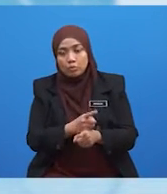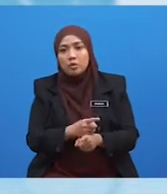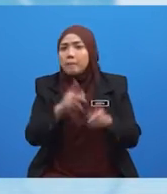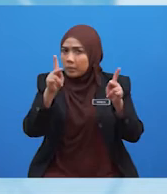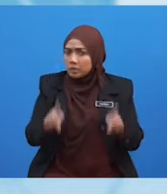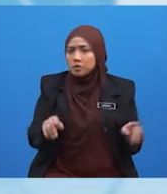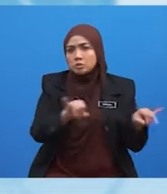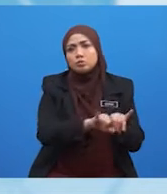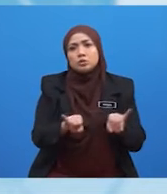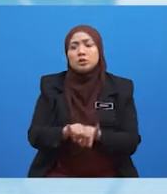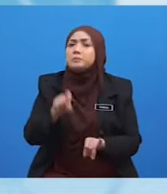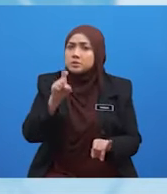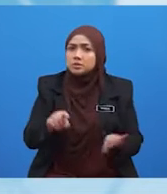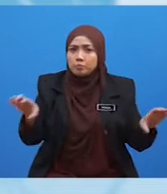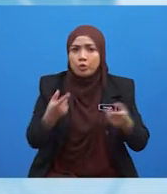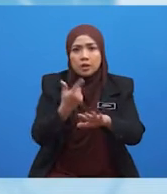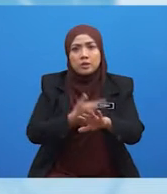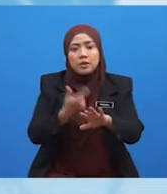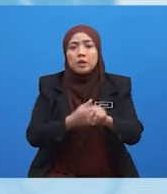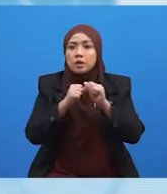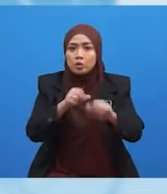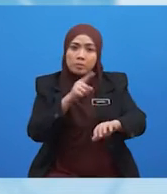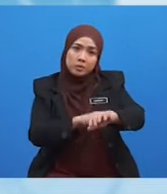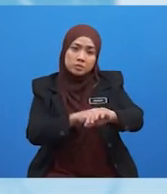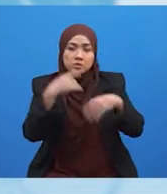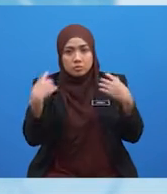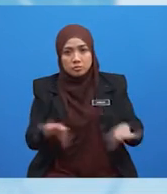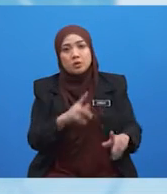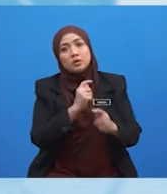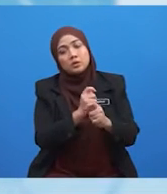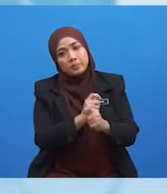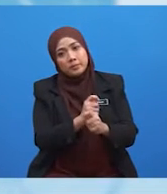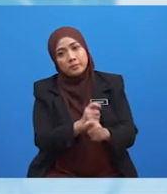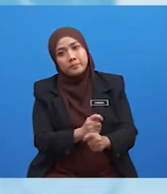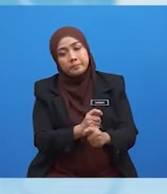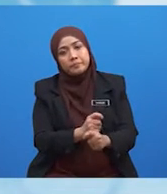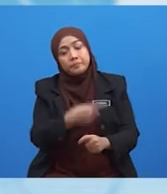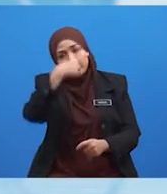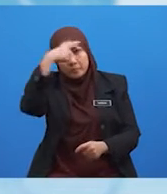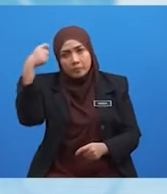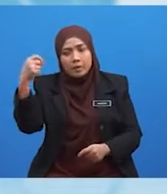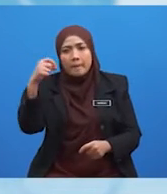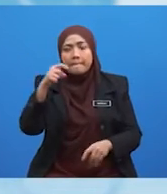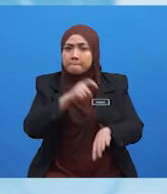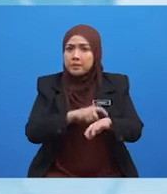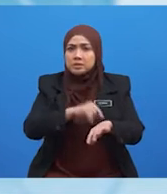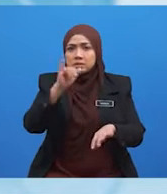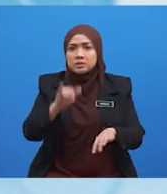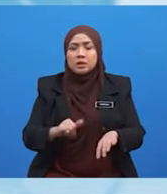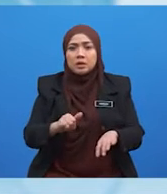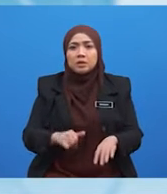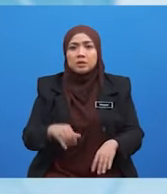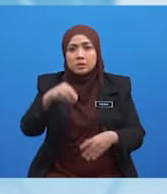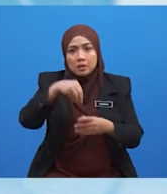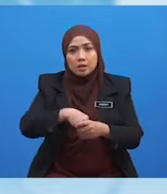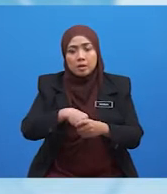pelajar juga harus membuat latihan mengikut masse yang ditetapkan kerana masa yang dibentuk